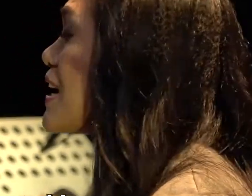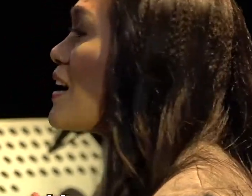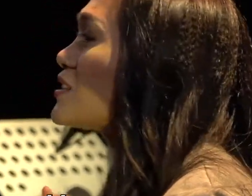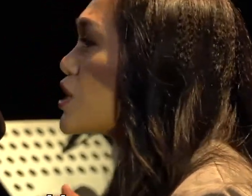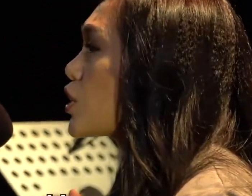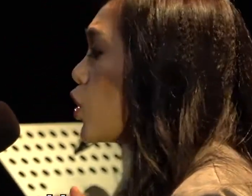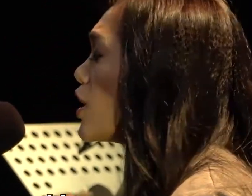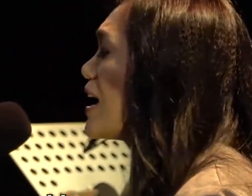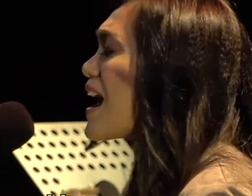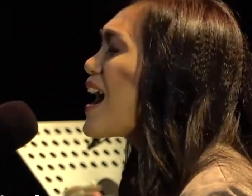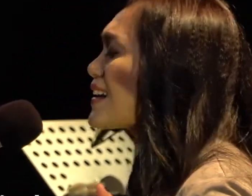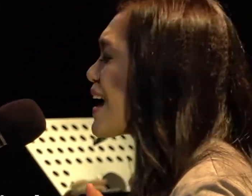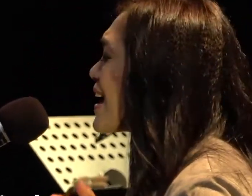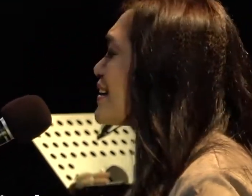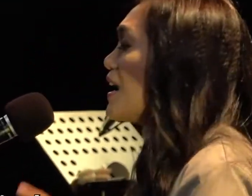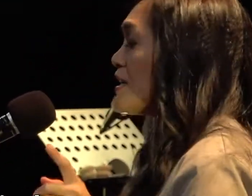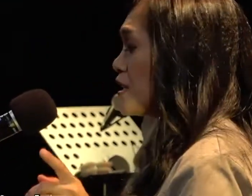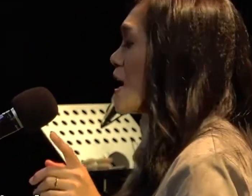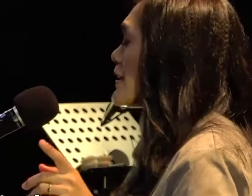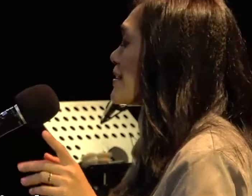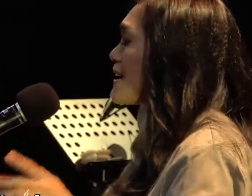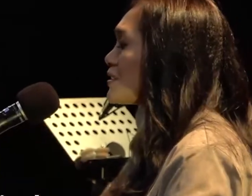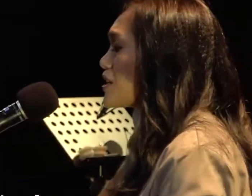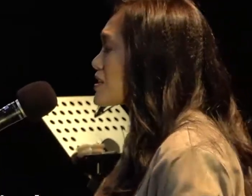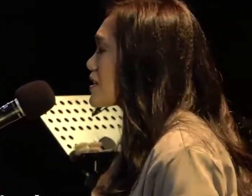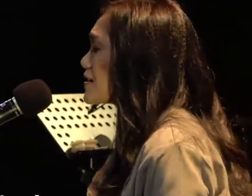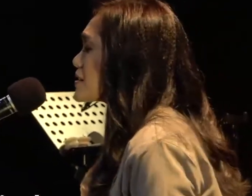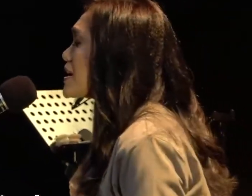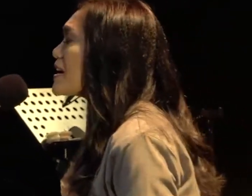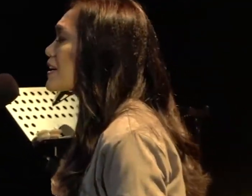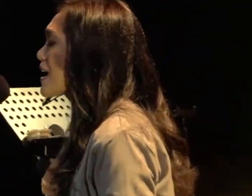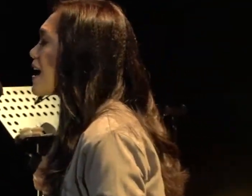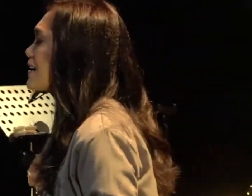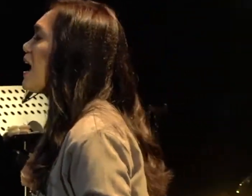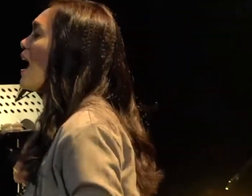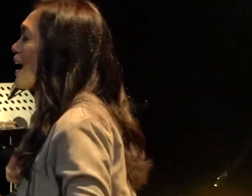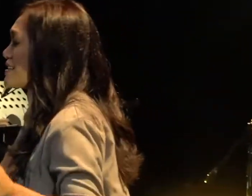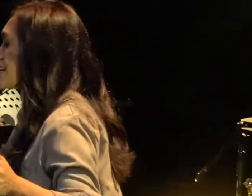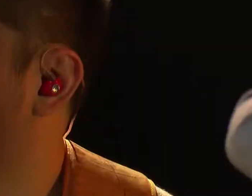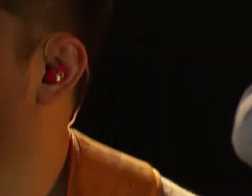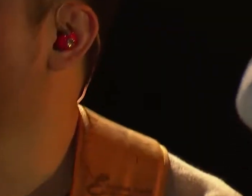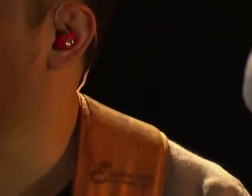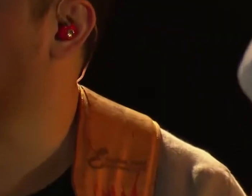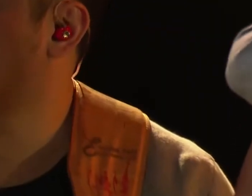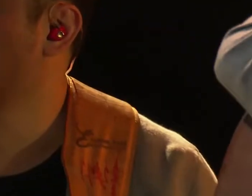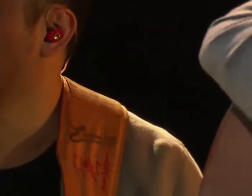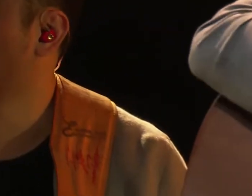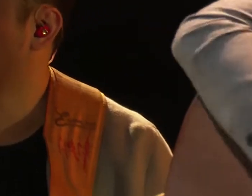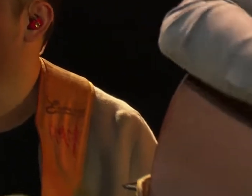Tanya tak terkoyakkan, Dia tak tersandingkan, hanya Dia